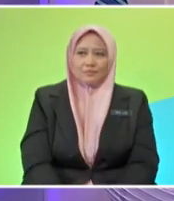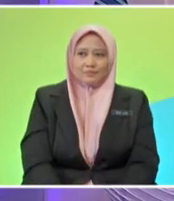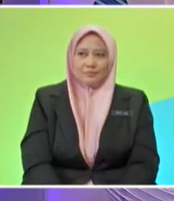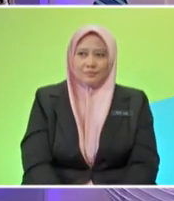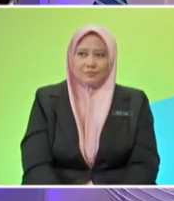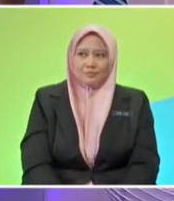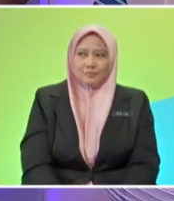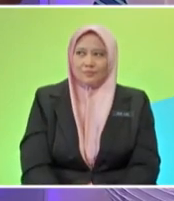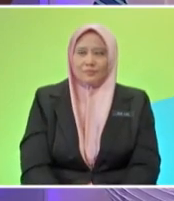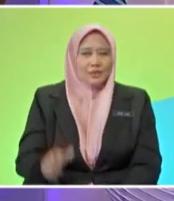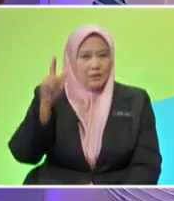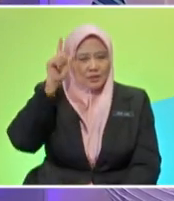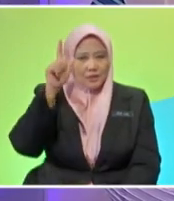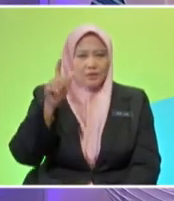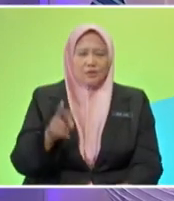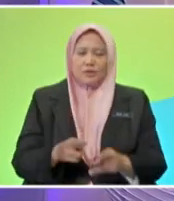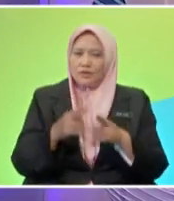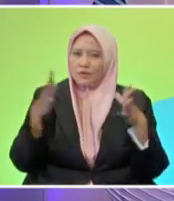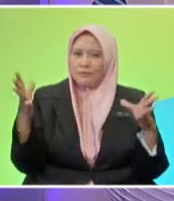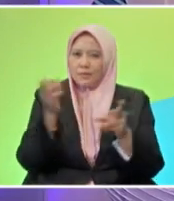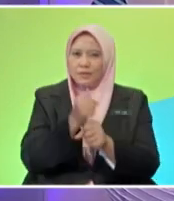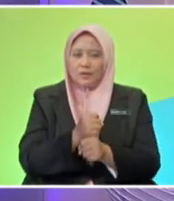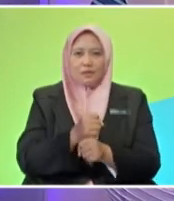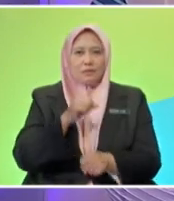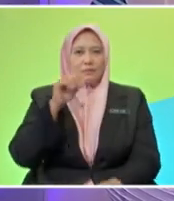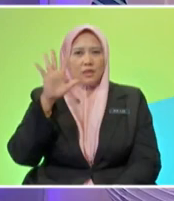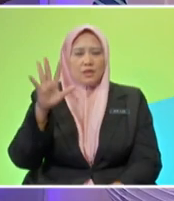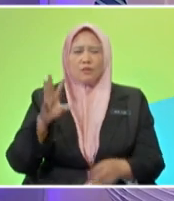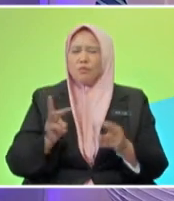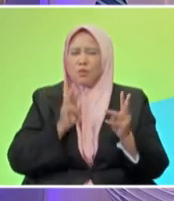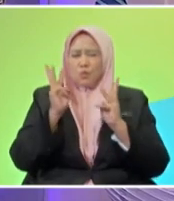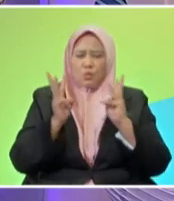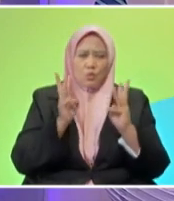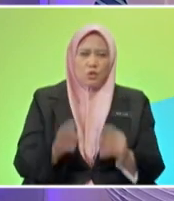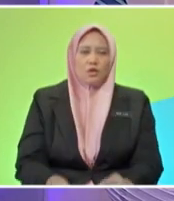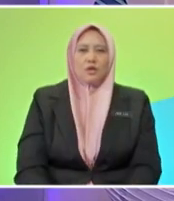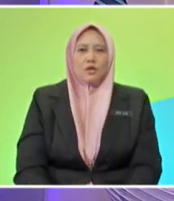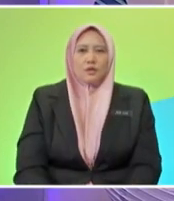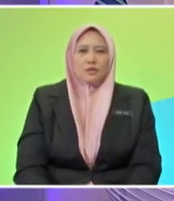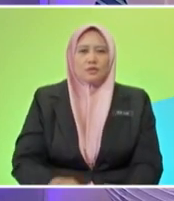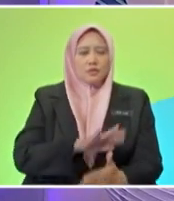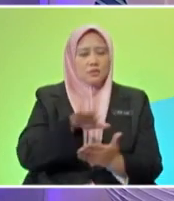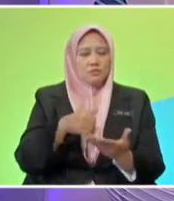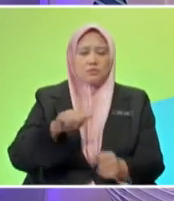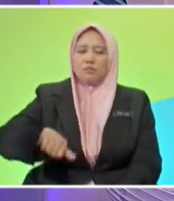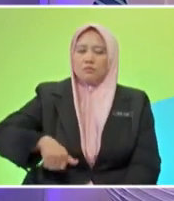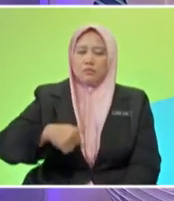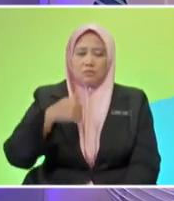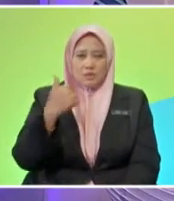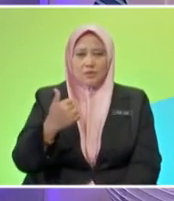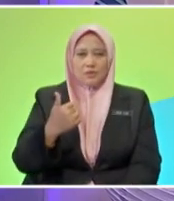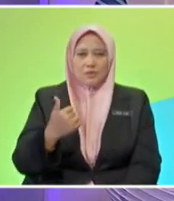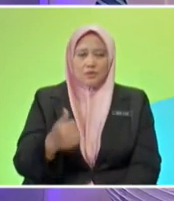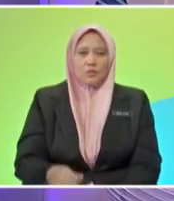kita lihat ramai yang mendapat 5 wah. Jadi keseluruhan prestasi mereka amat baik. Cuma kalau kata nak beri